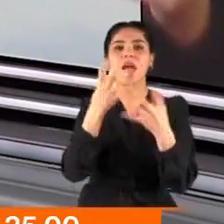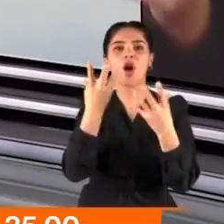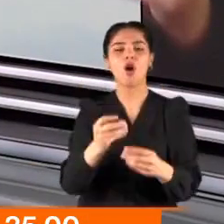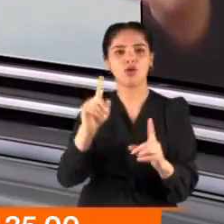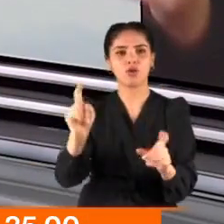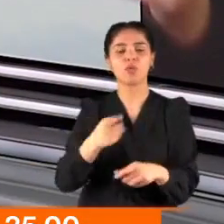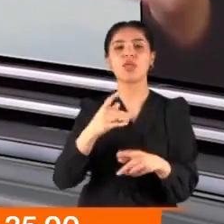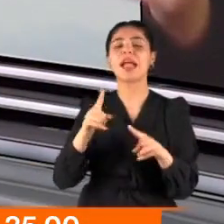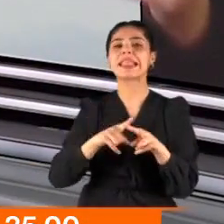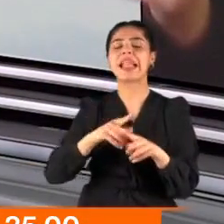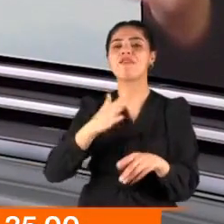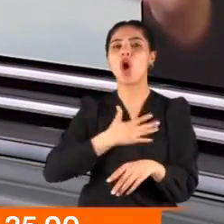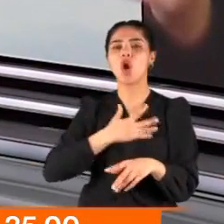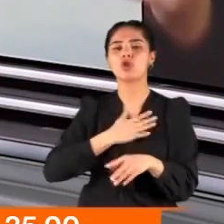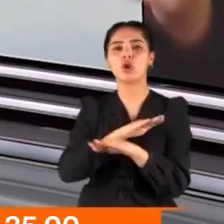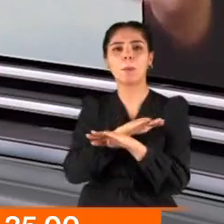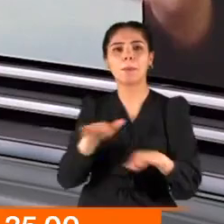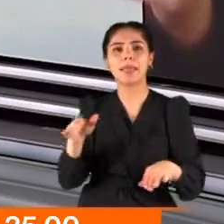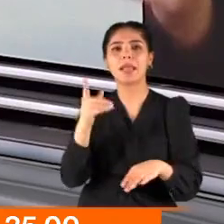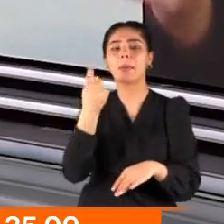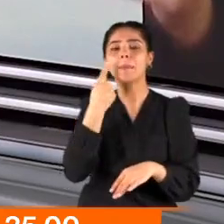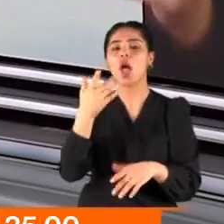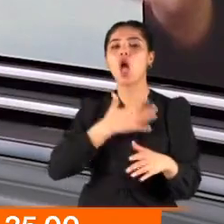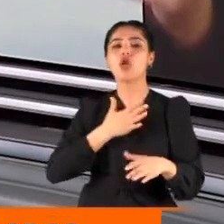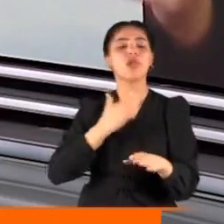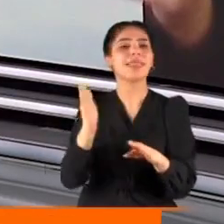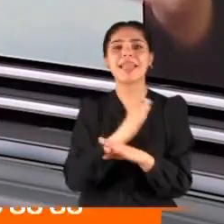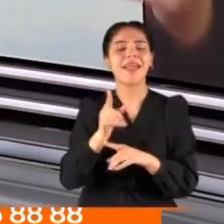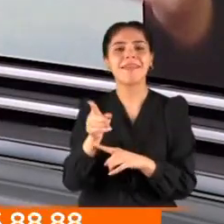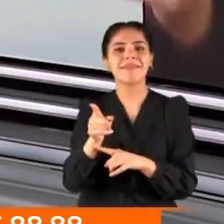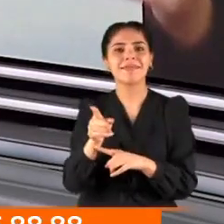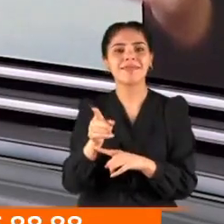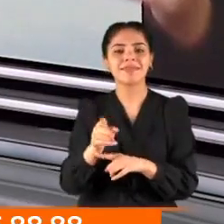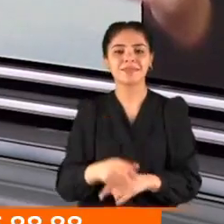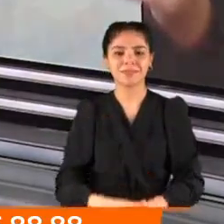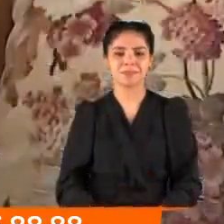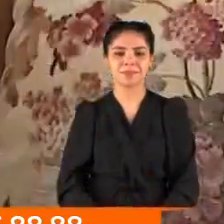ve Neva'nın öksürüğü kesildi. Bakın küçük kız neden öksürüyormuş.